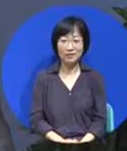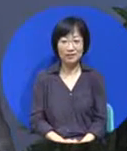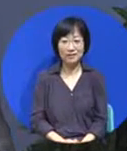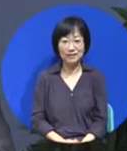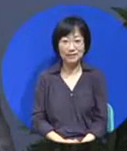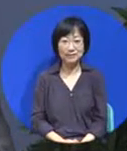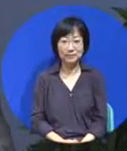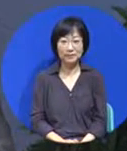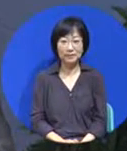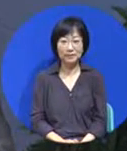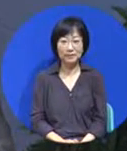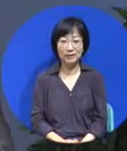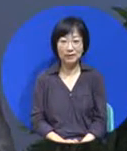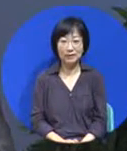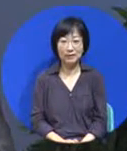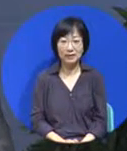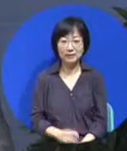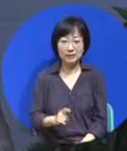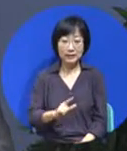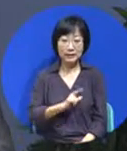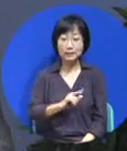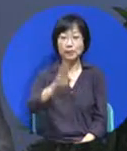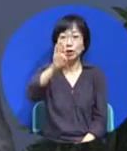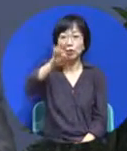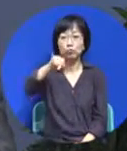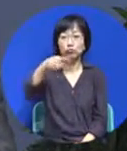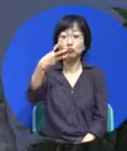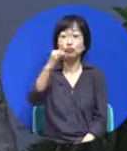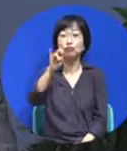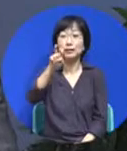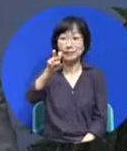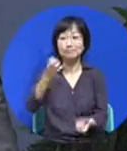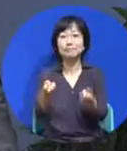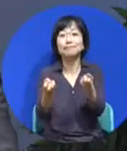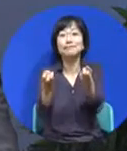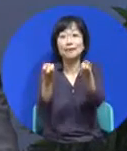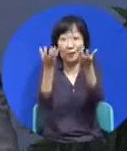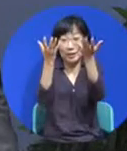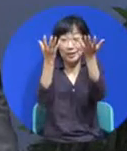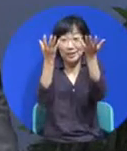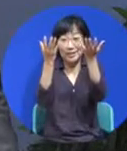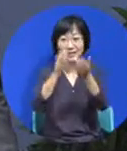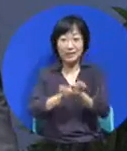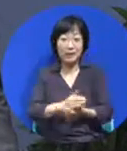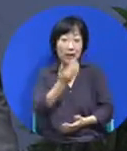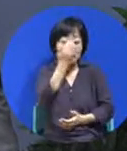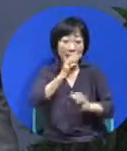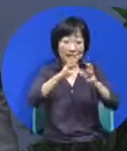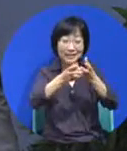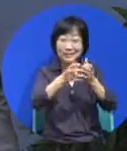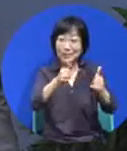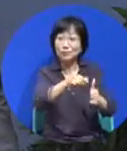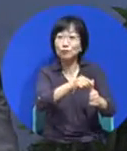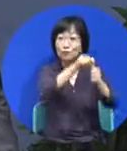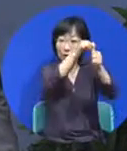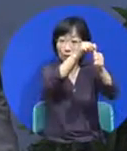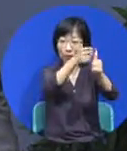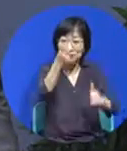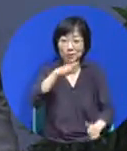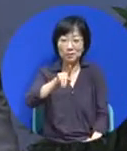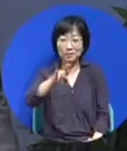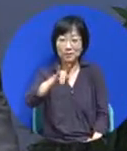the death sentence on him. 그게 불임절입니다. And that is the feast of Purim. 이스라엘을 살리고 바벨론을